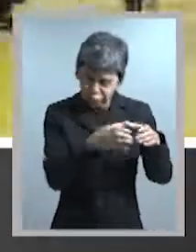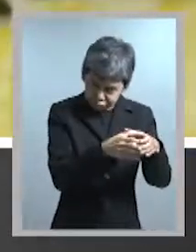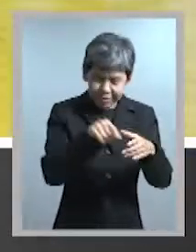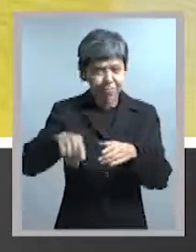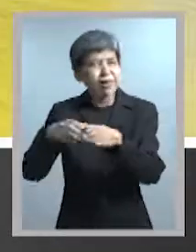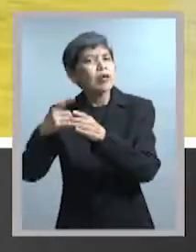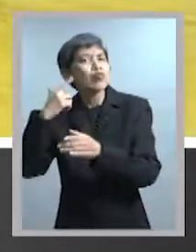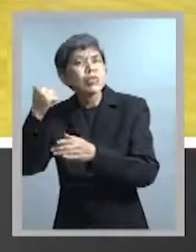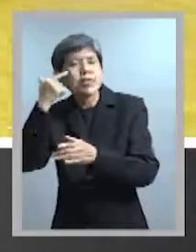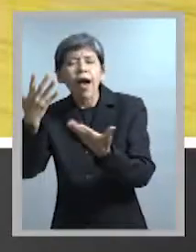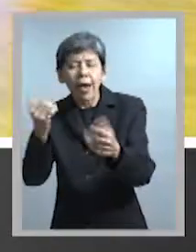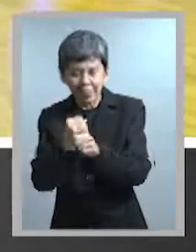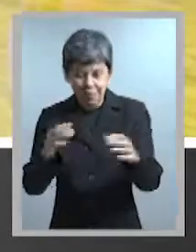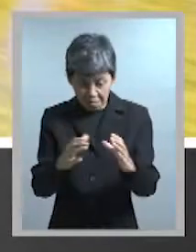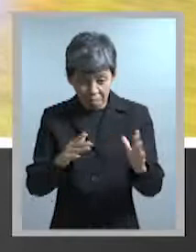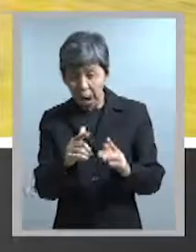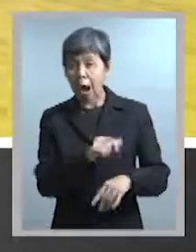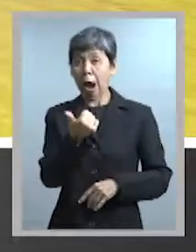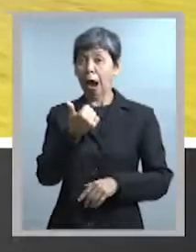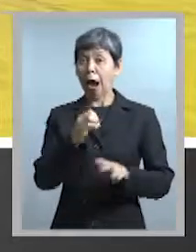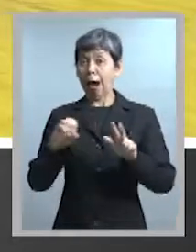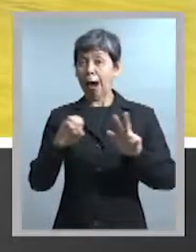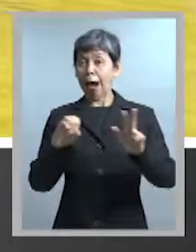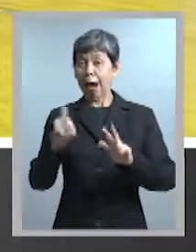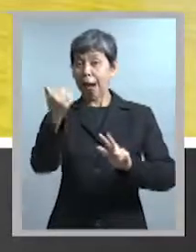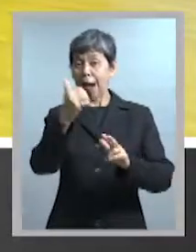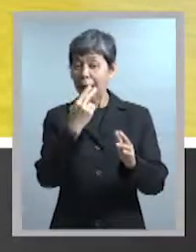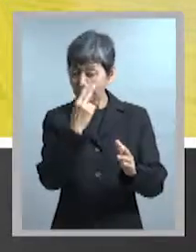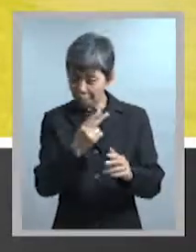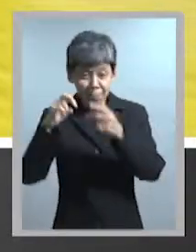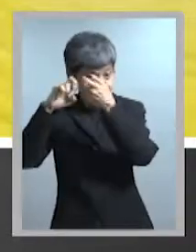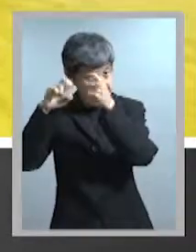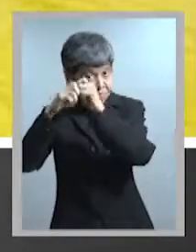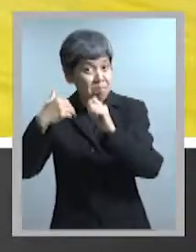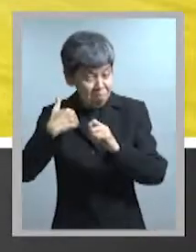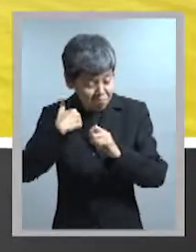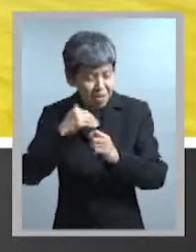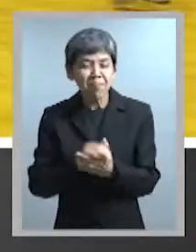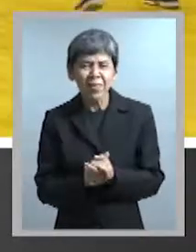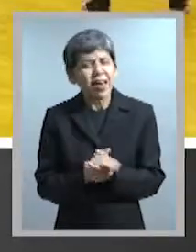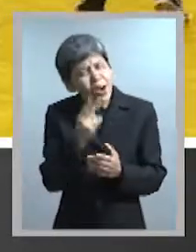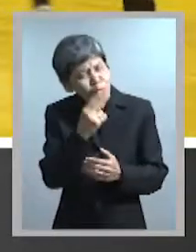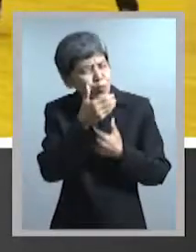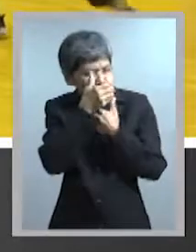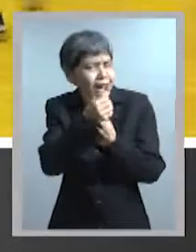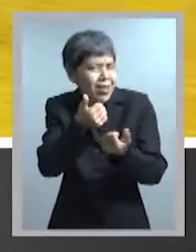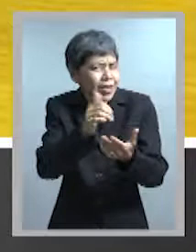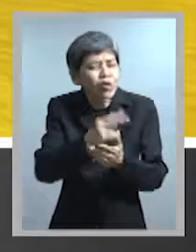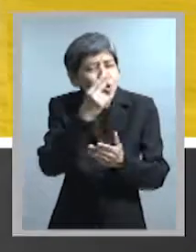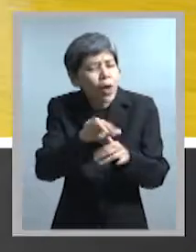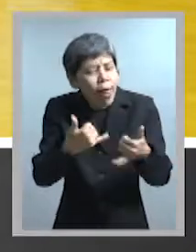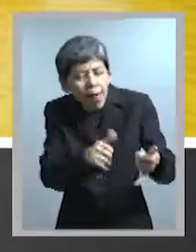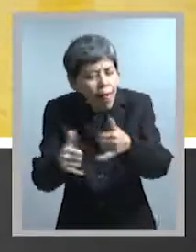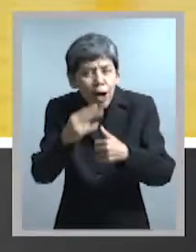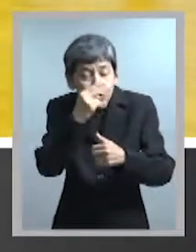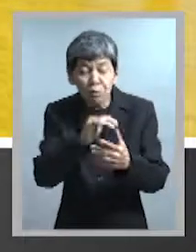ออทิสติกอยู่ทีมนึงมีเด็กทั่วไปอยู่ทีมนึงเนี่ยเด็กเราชนะแล้ว3 0นะก็แสดงให้เห็นว่าจริงๆแล้วเนี่ยมันก็เป็นอะไรที่น่าสนใจต้อง